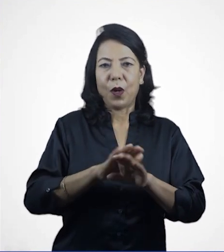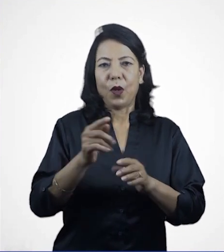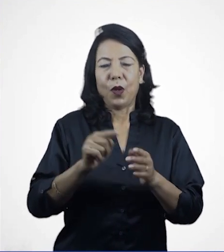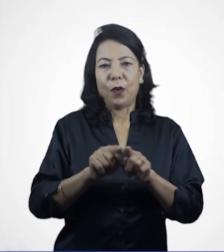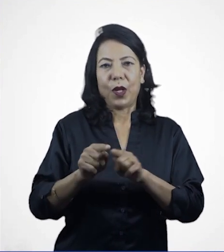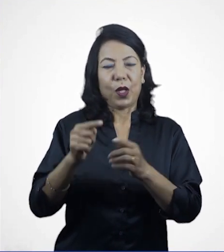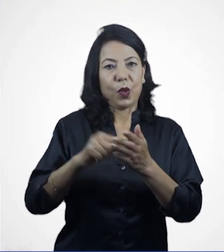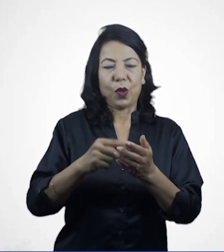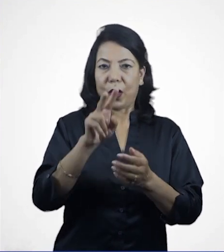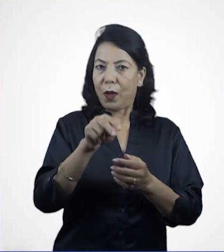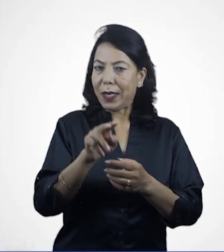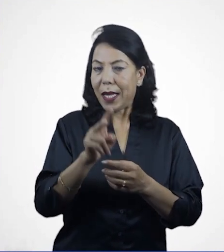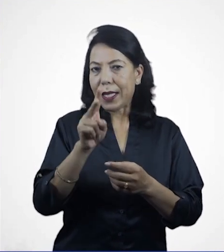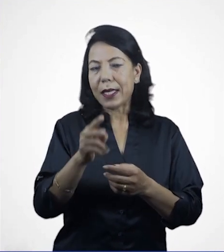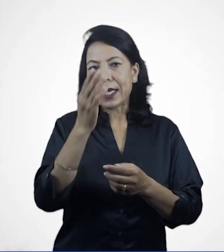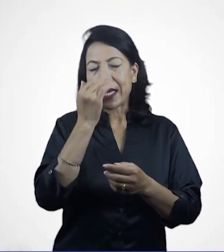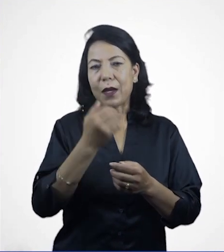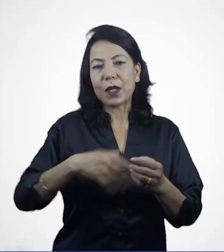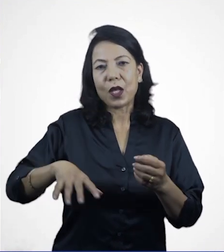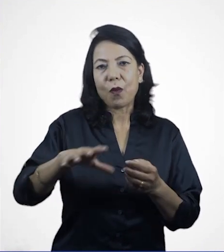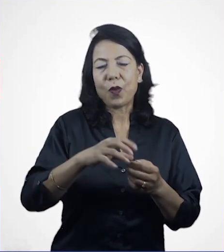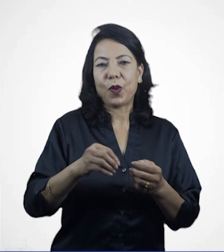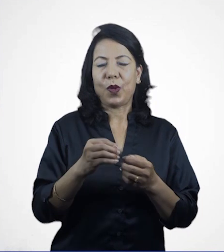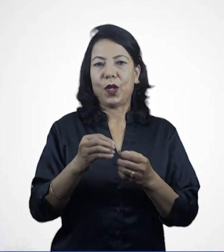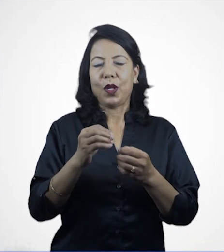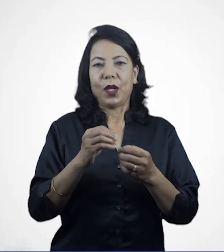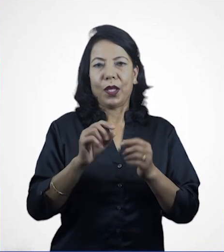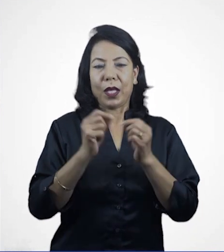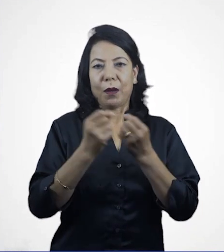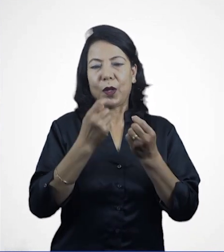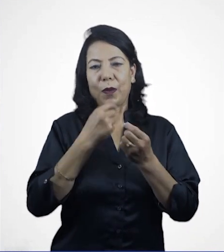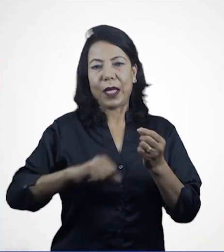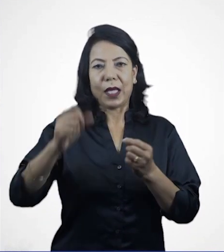पने